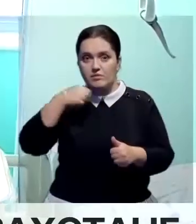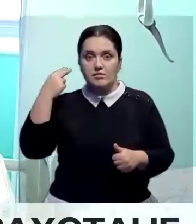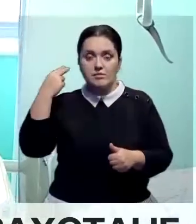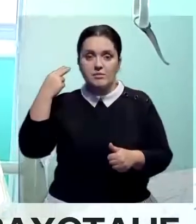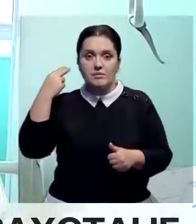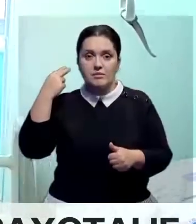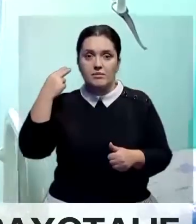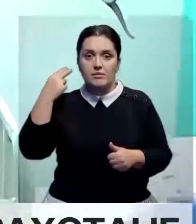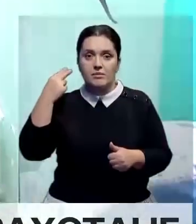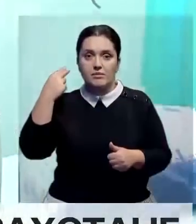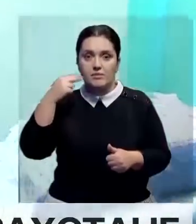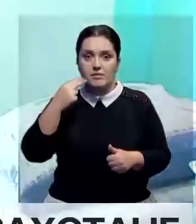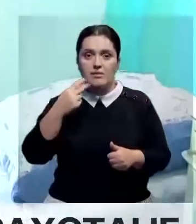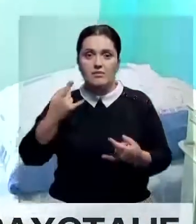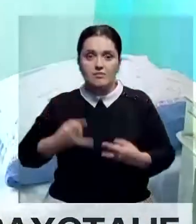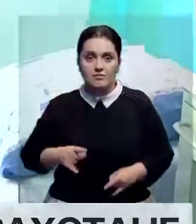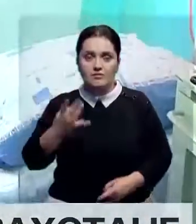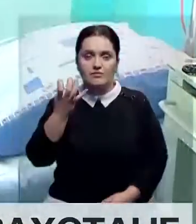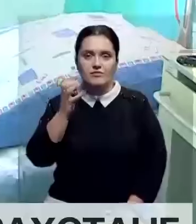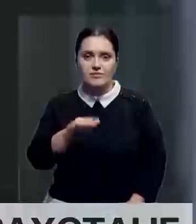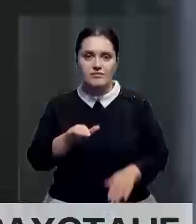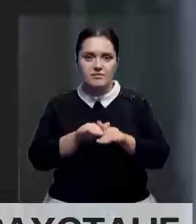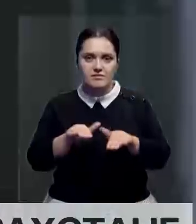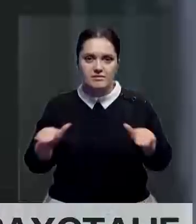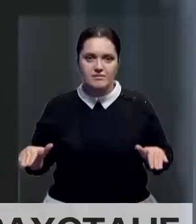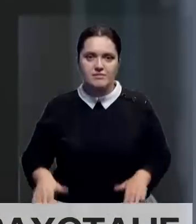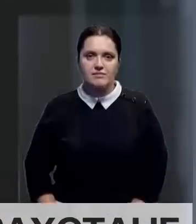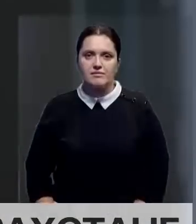больше 400 тысяч детей.